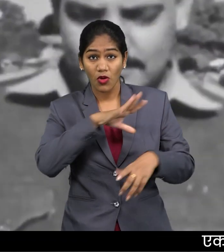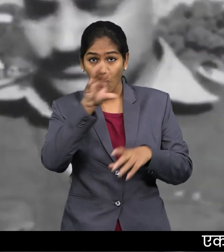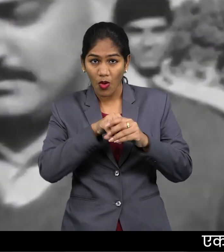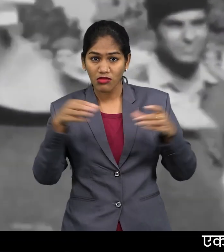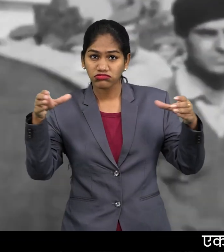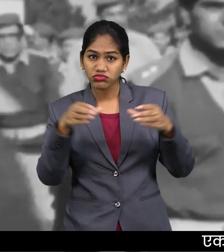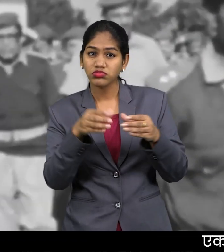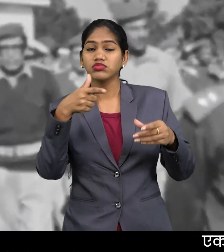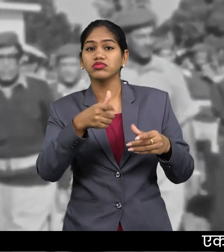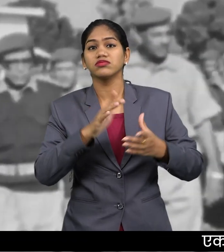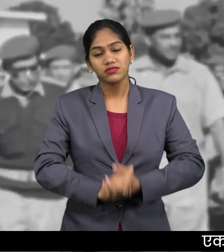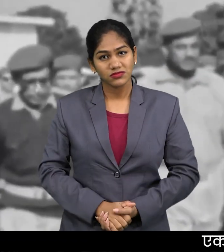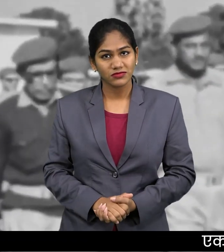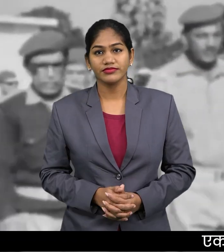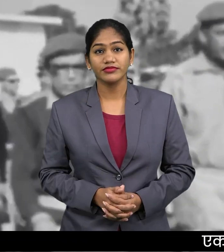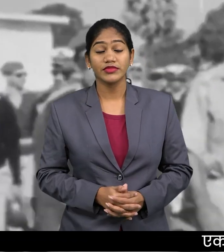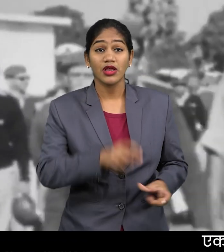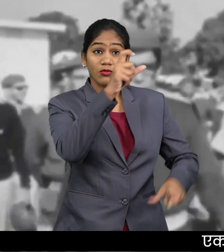था।